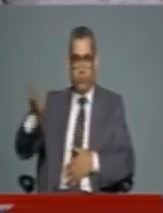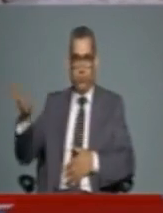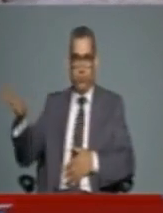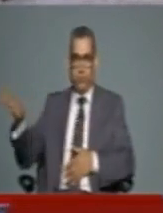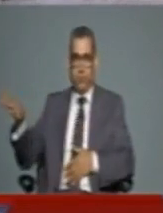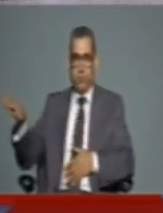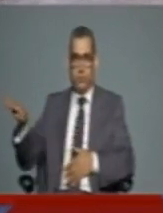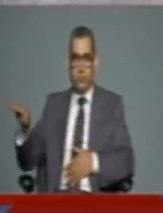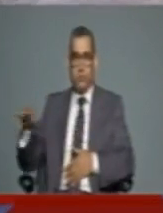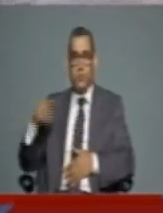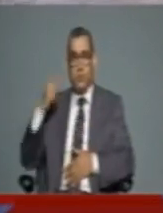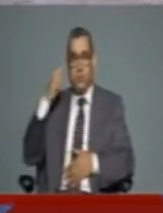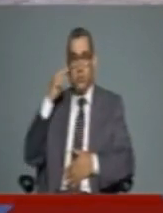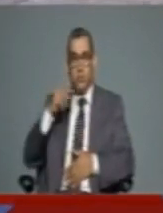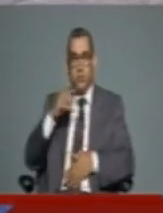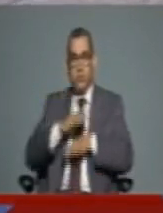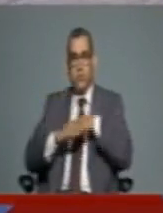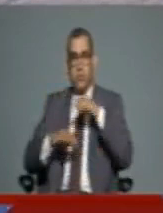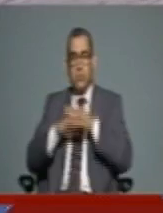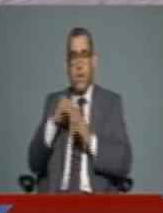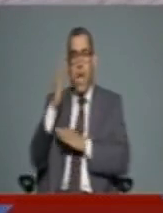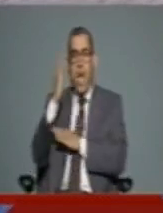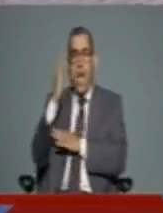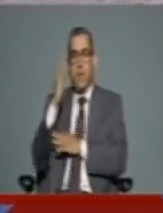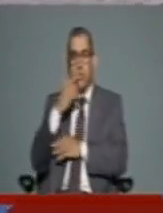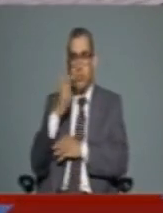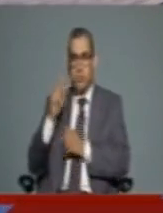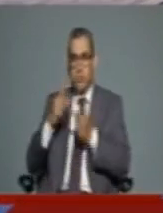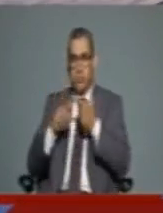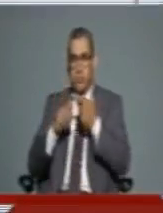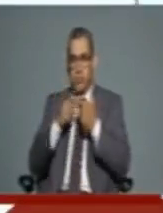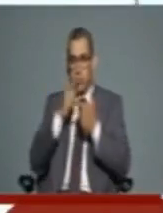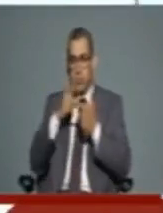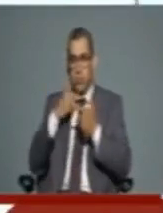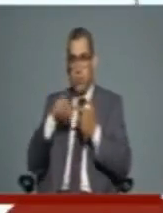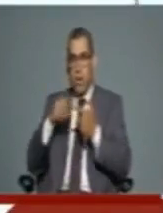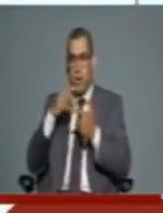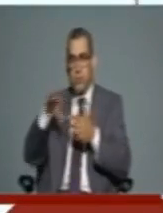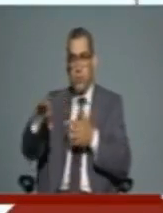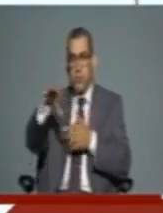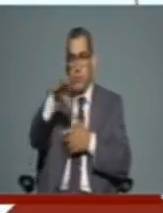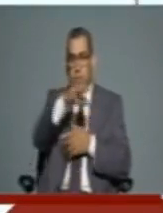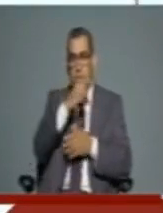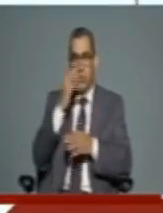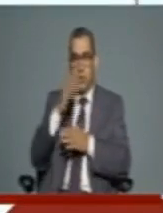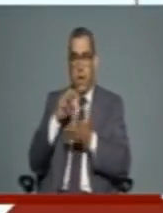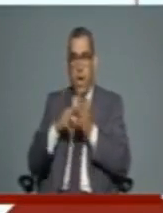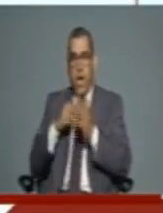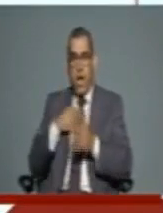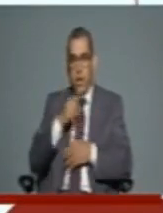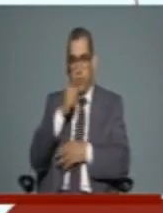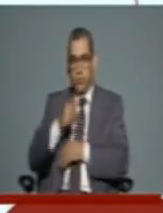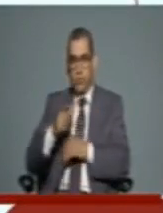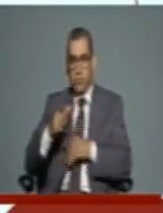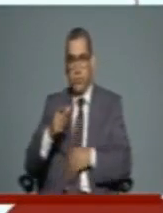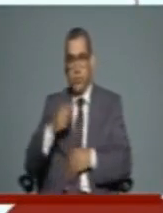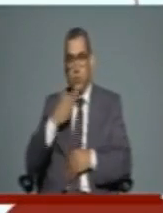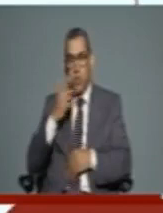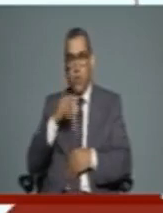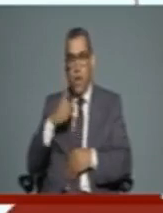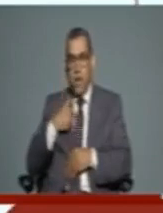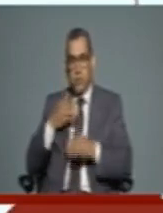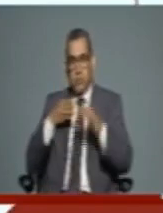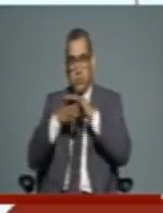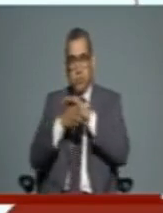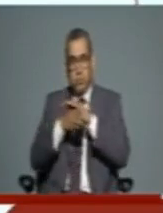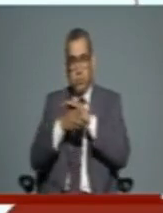بالنسبة للبنية الاساسية الجزء الاخر وهو المناطق اللوجستية. انا مش بدخل في نطاق